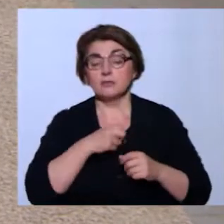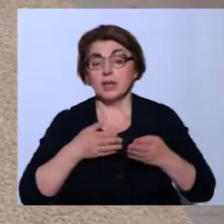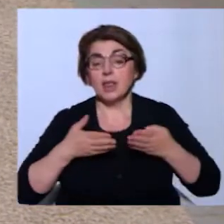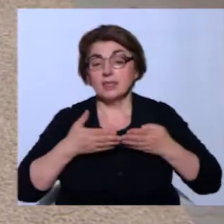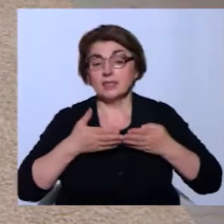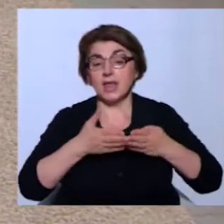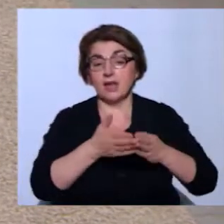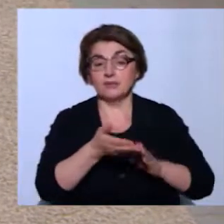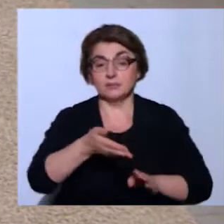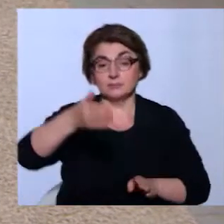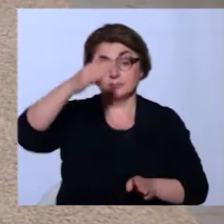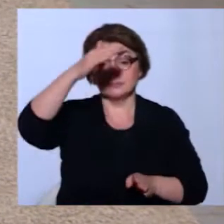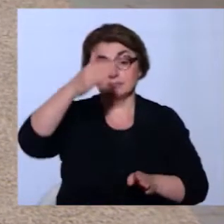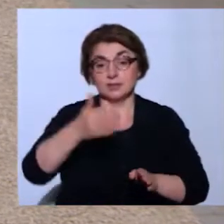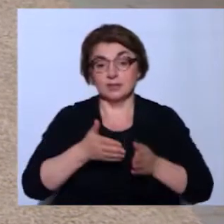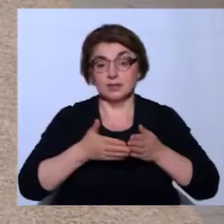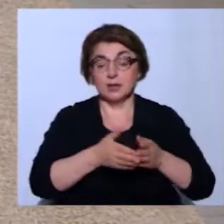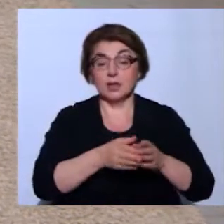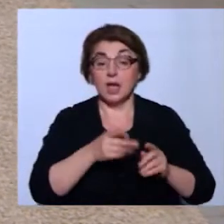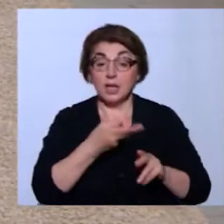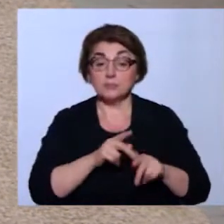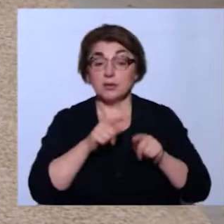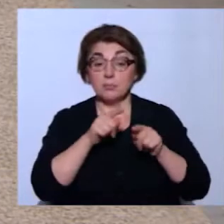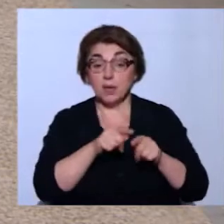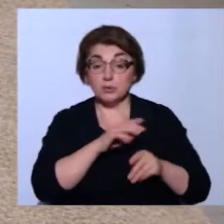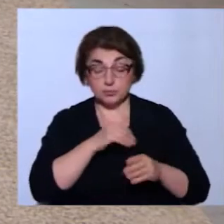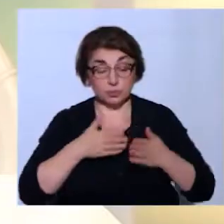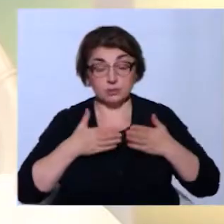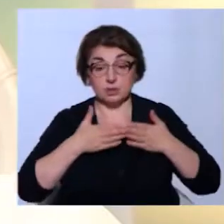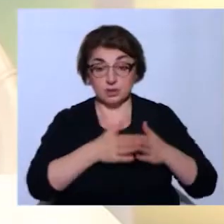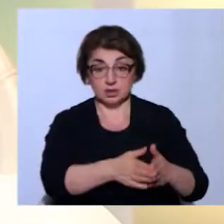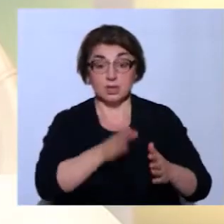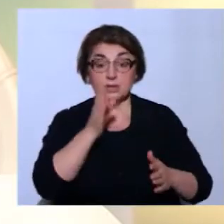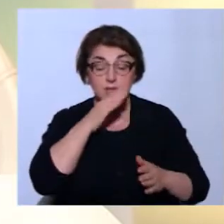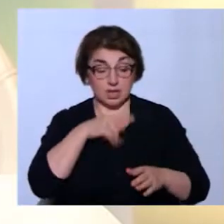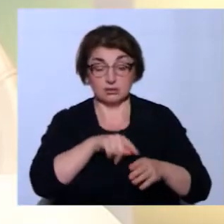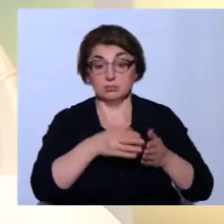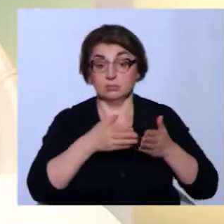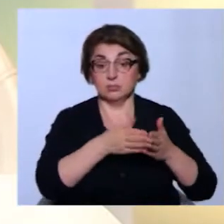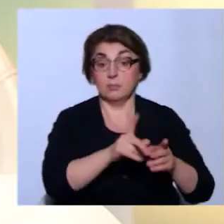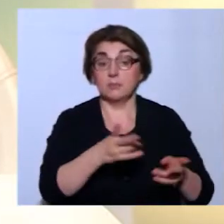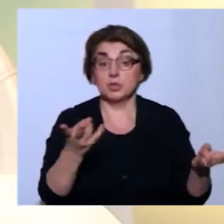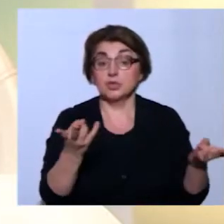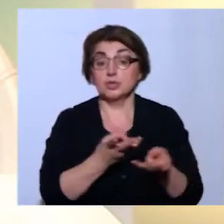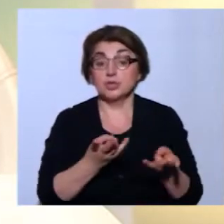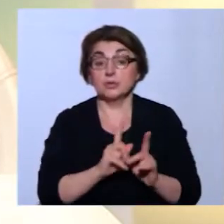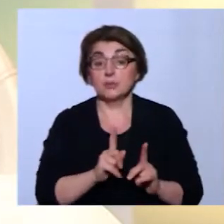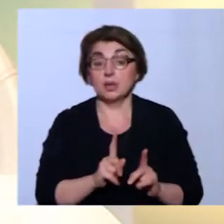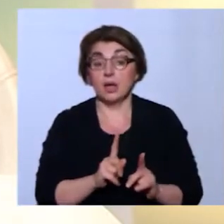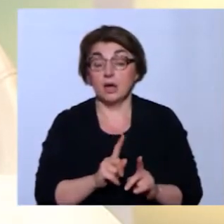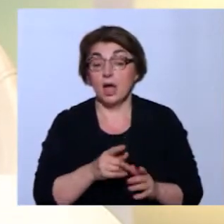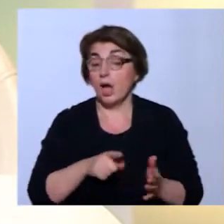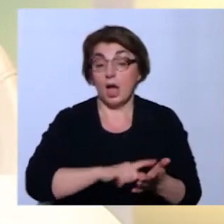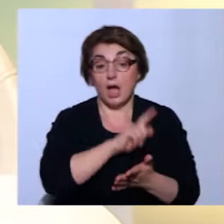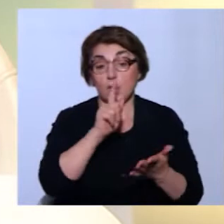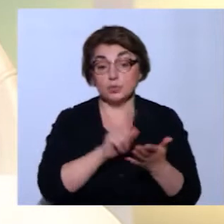ნავი იმისათვის, რომ მან იცუროს წყლის ზედაპირზე, მას ამაში დაეხმარება